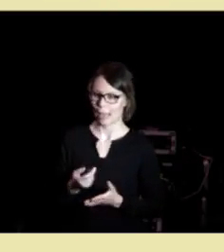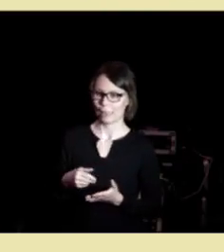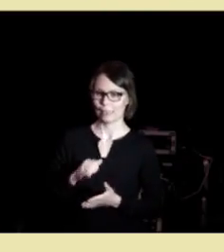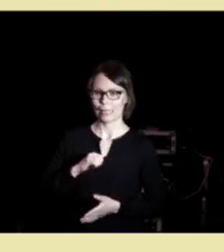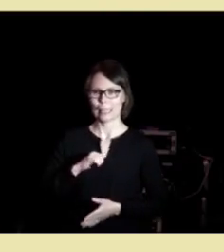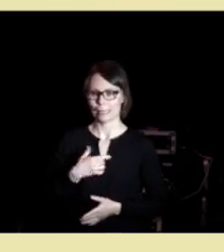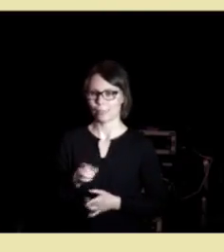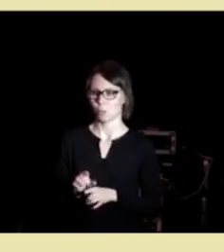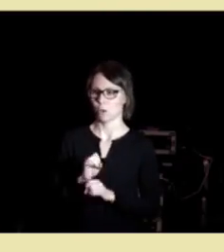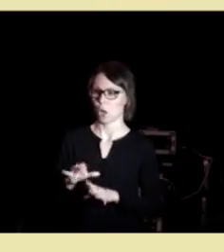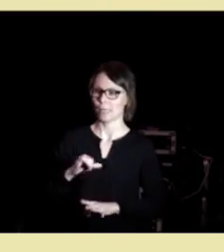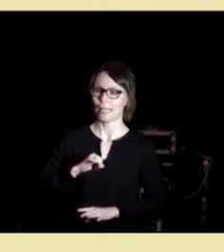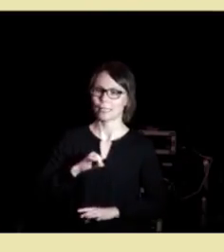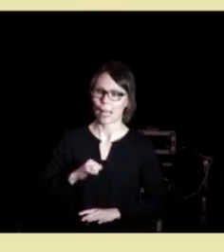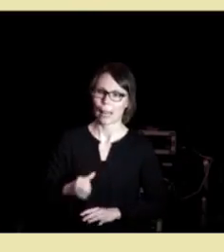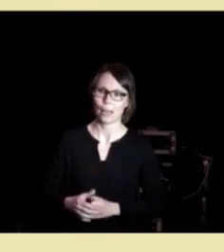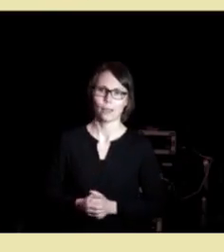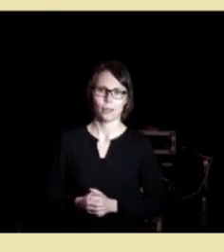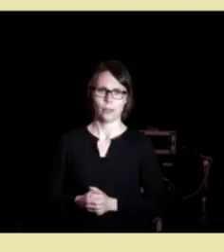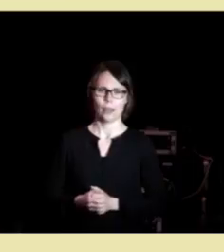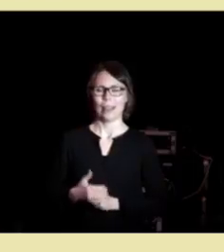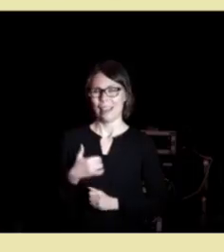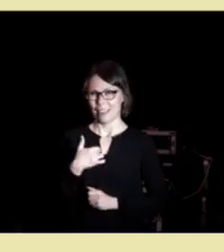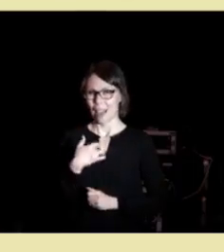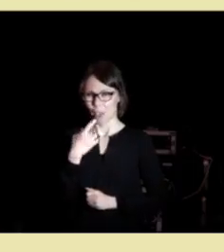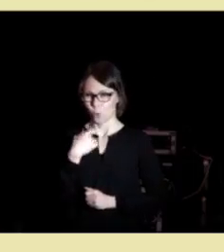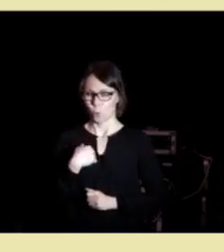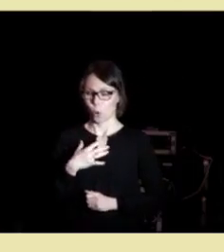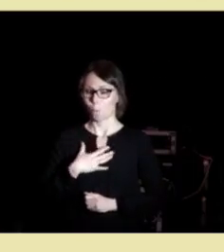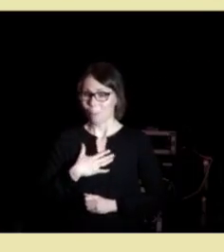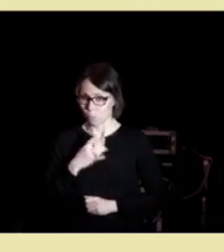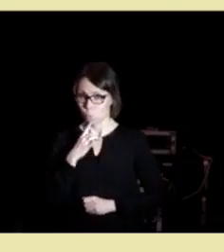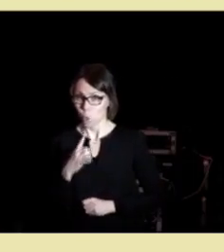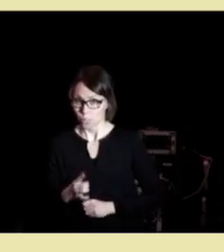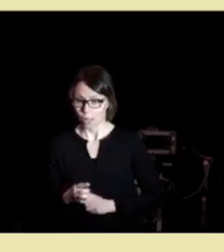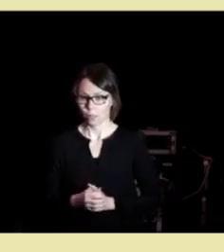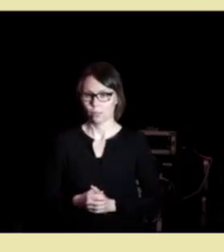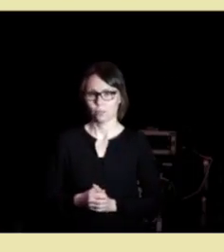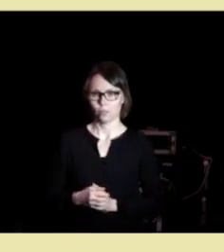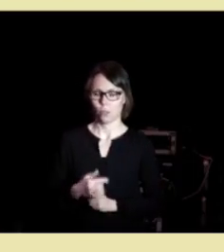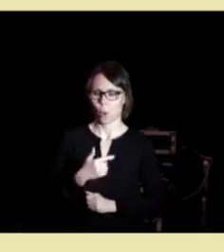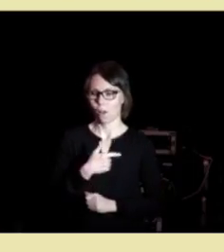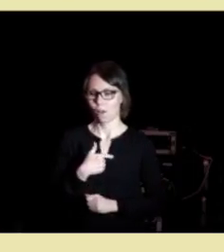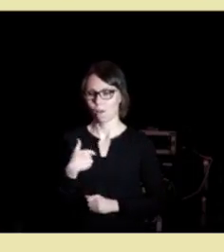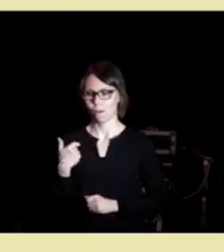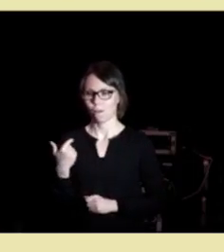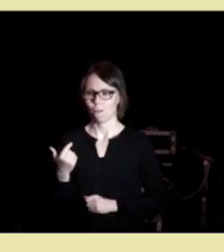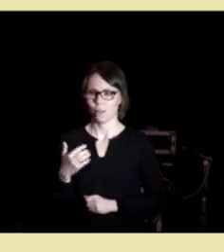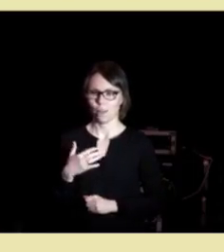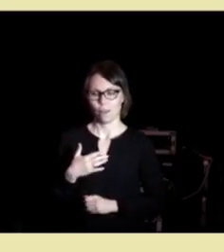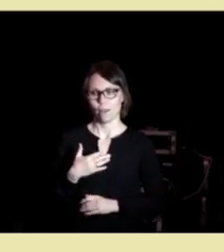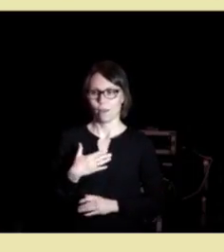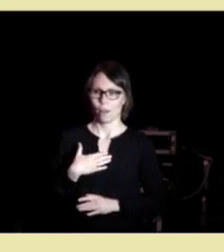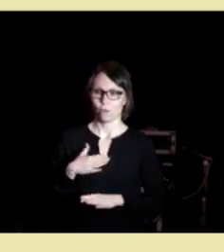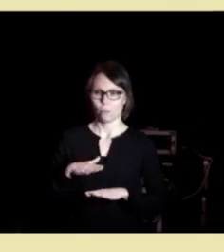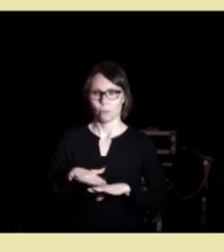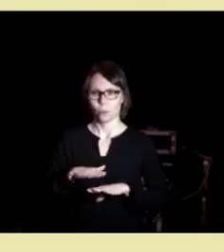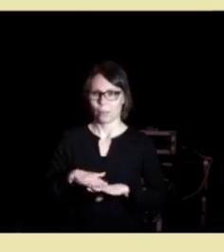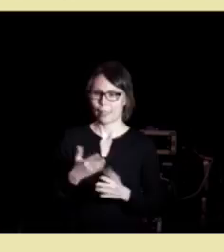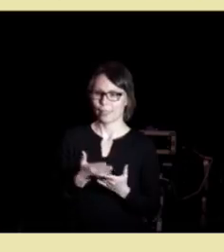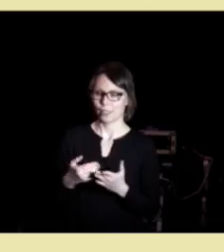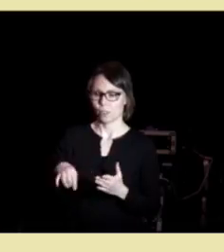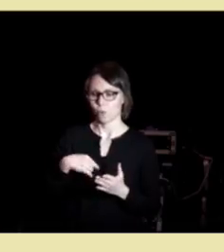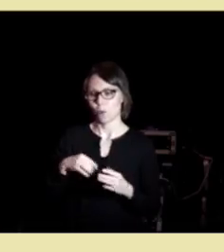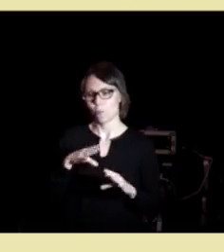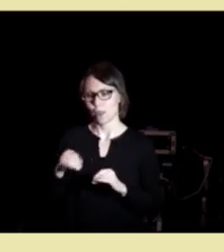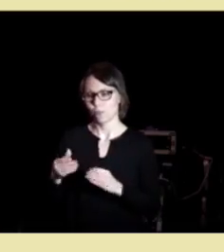seg selv. Jeg tror, og det er min påstand, at vi har rigget vår tjeneste bedre i forhold til barn enn i forhold